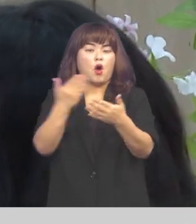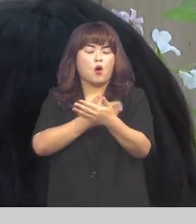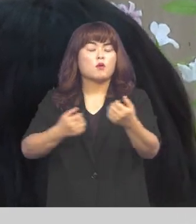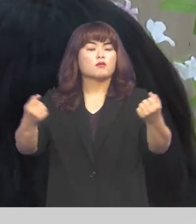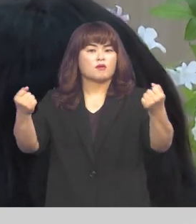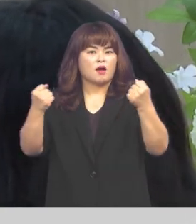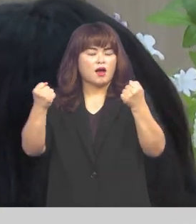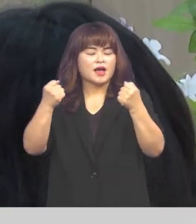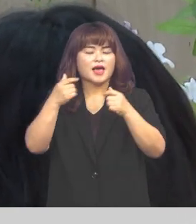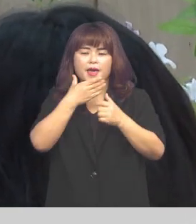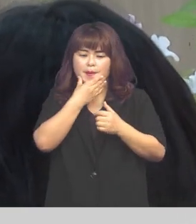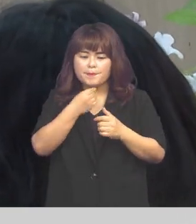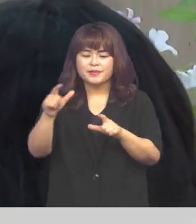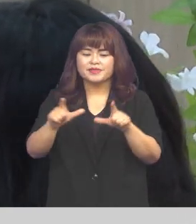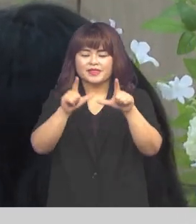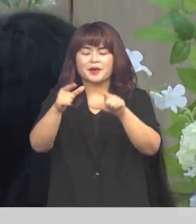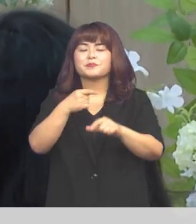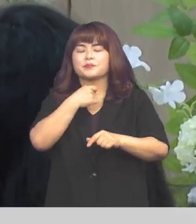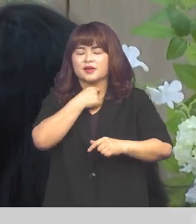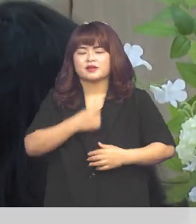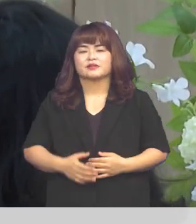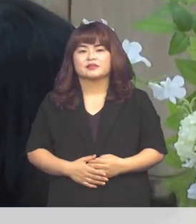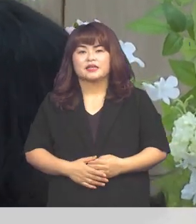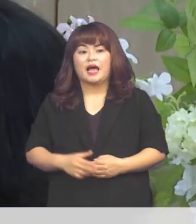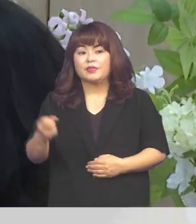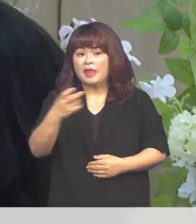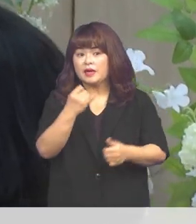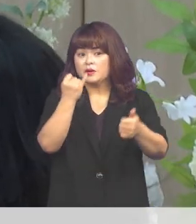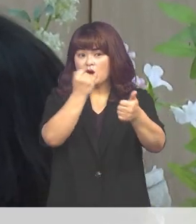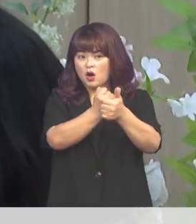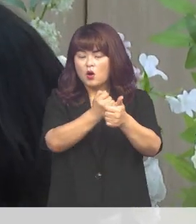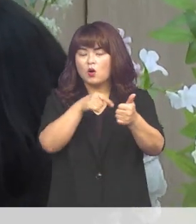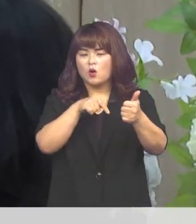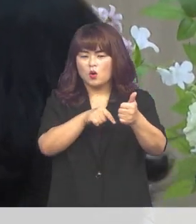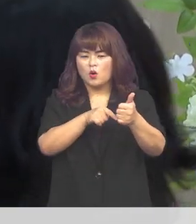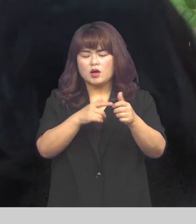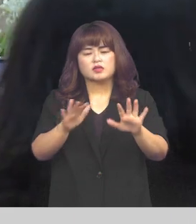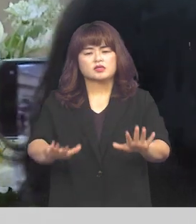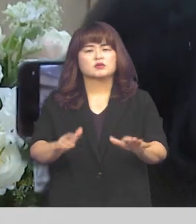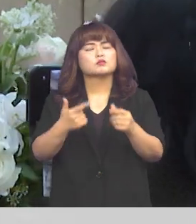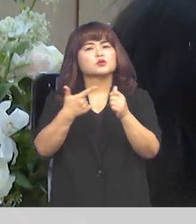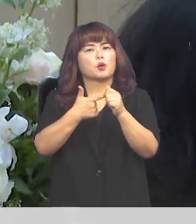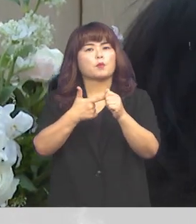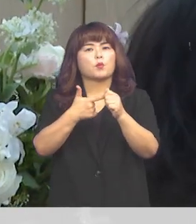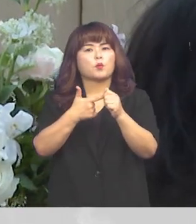건강하고 행복한 삶을 누리시기 바랍니다. 리마인드 웨딩이 지금